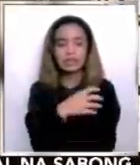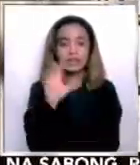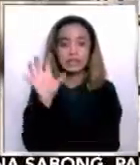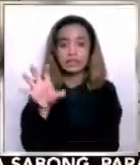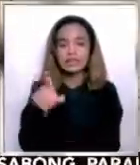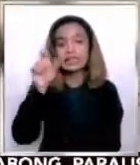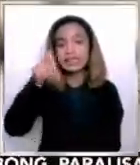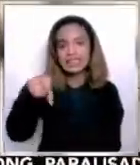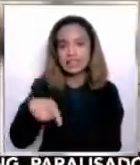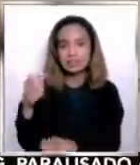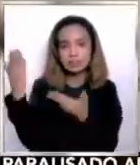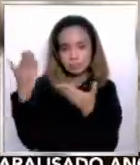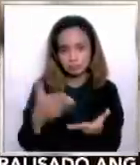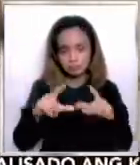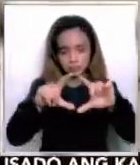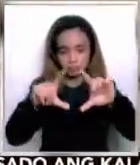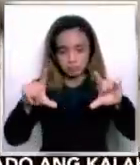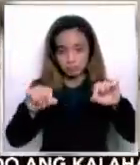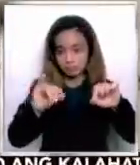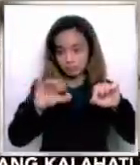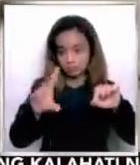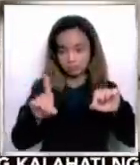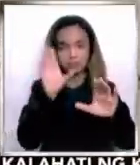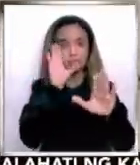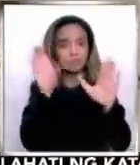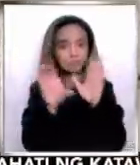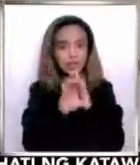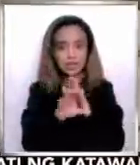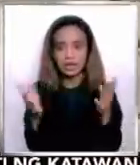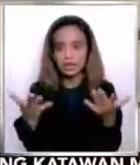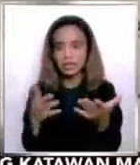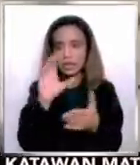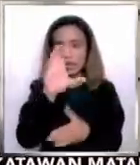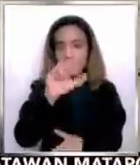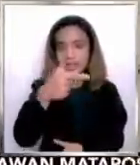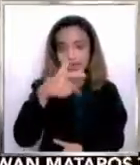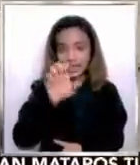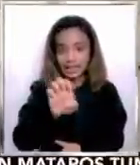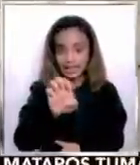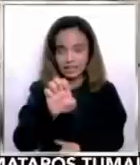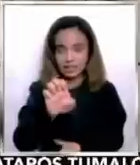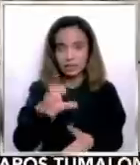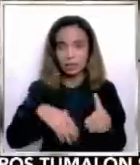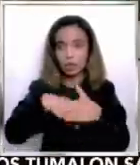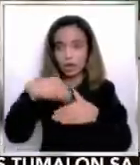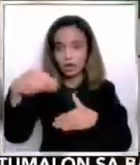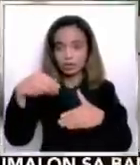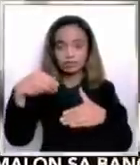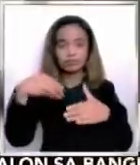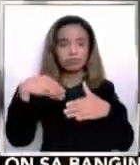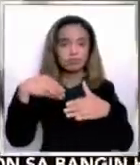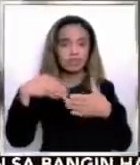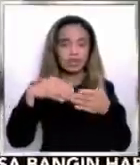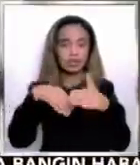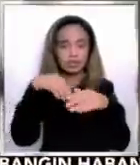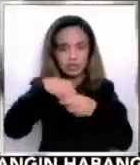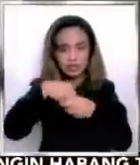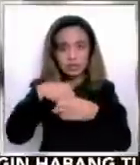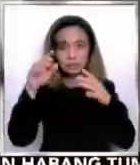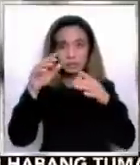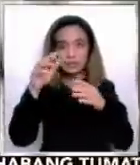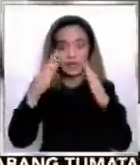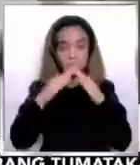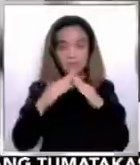ID, litrato, kulungan at larawan ng loob at labas ng bahay. At kapag approved ang adoption, may